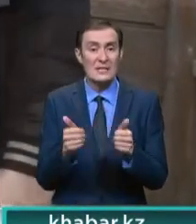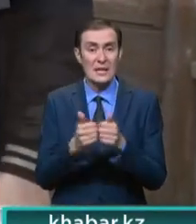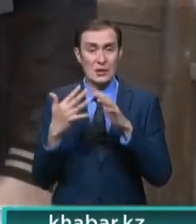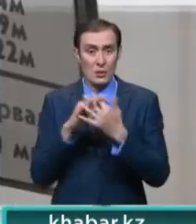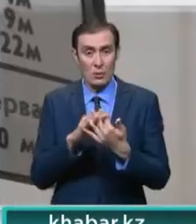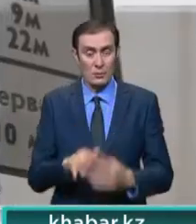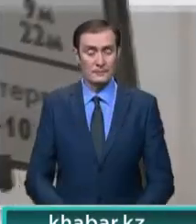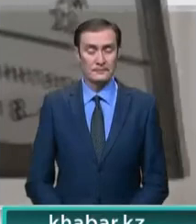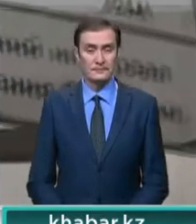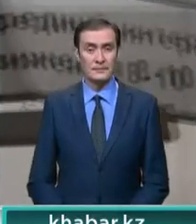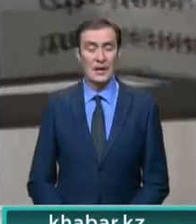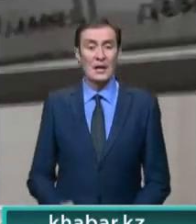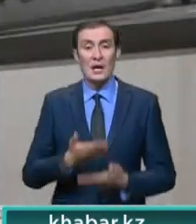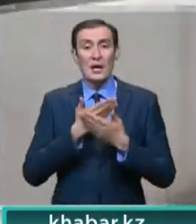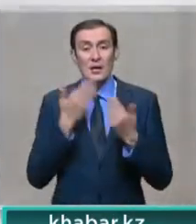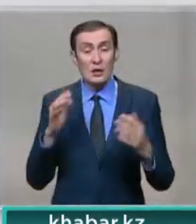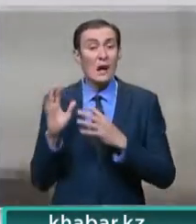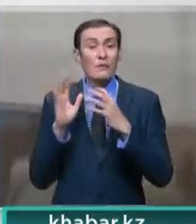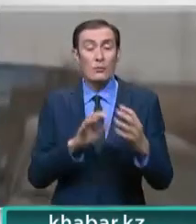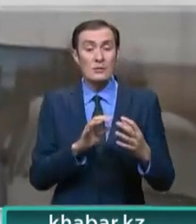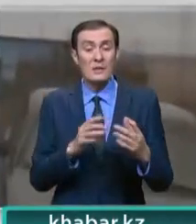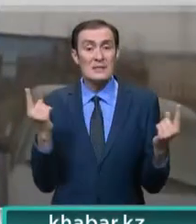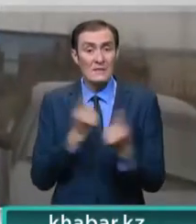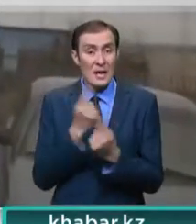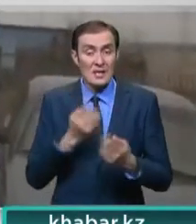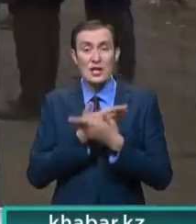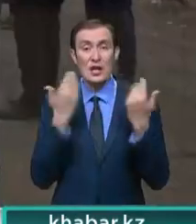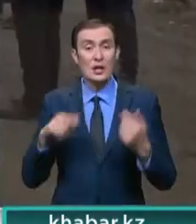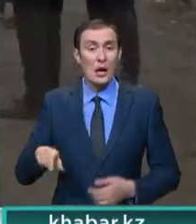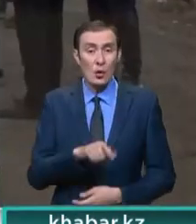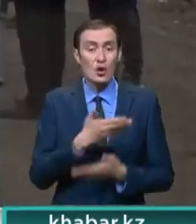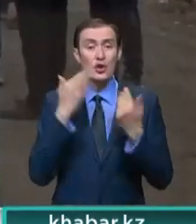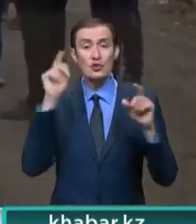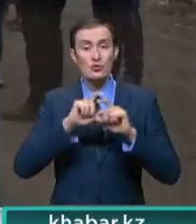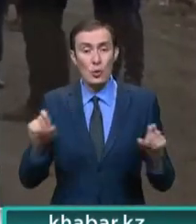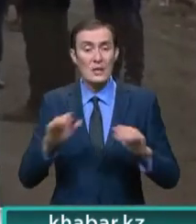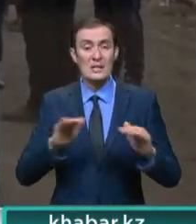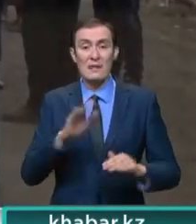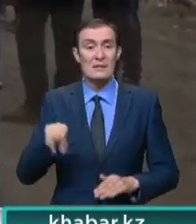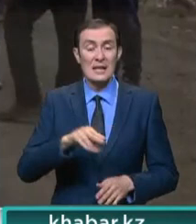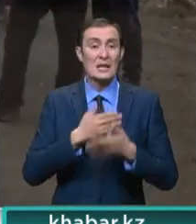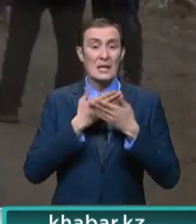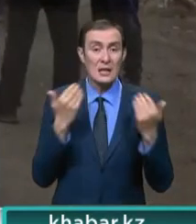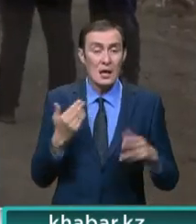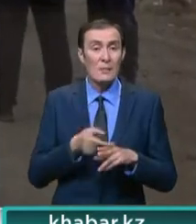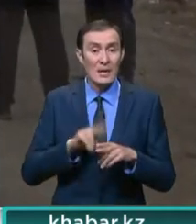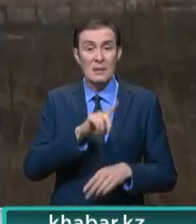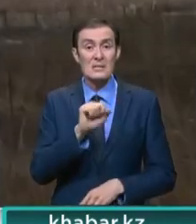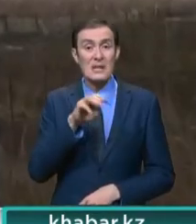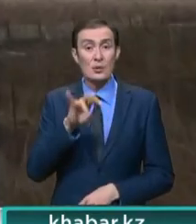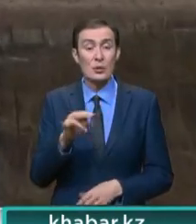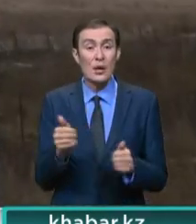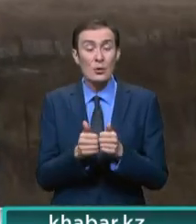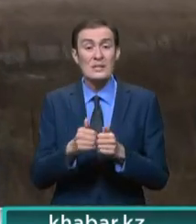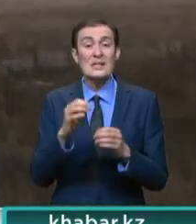село. Нет здесь ни автобусного сообщения, ни хороших дорог, ни школы, ни детского сада. При этом Затон находится всего